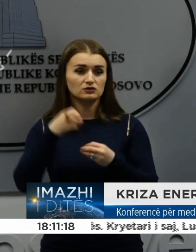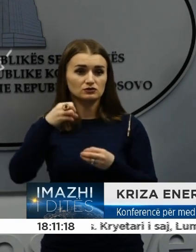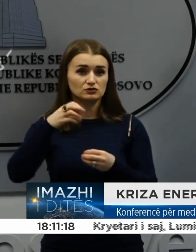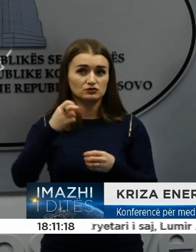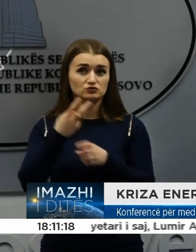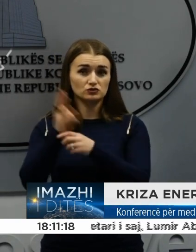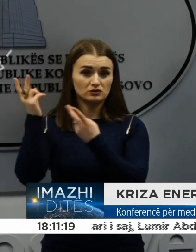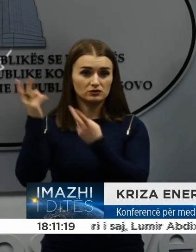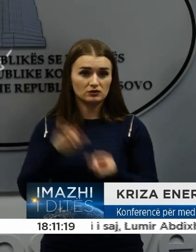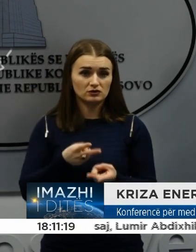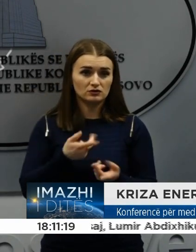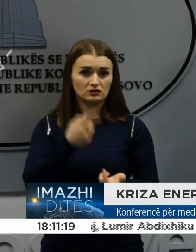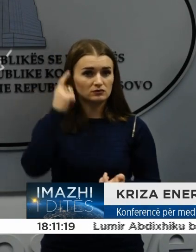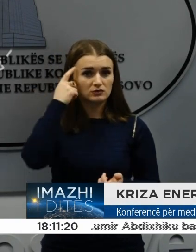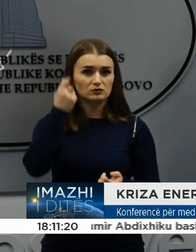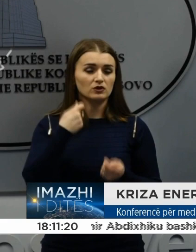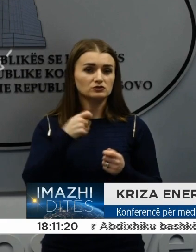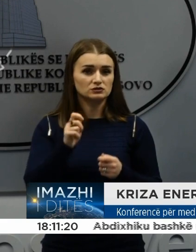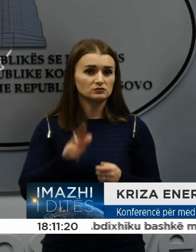e marrë me nëse sa do t'ishtë çmimi në tarifa.